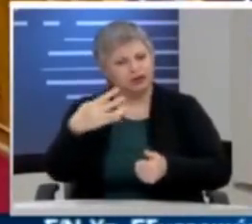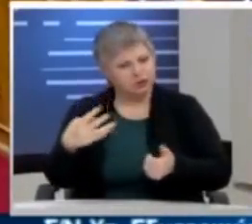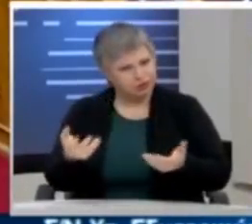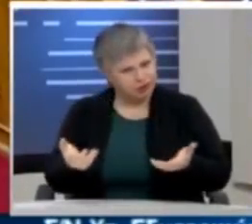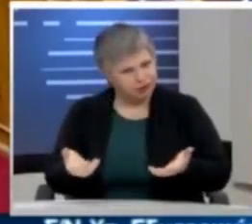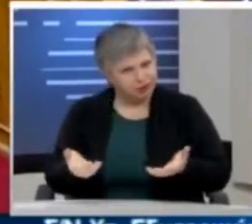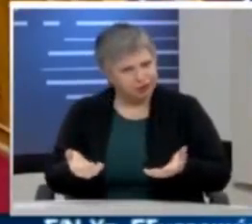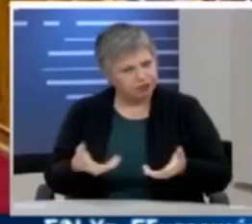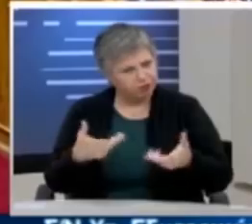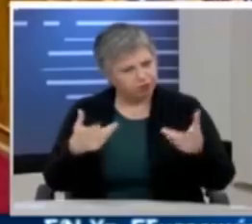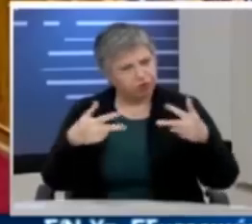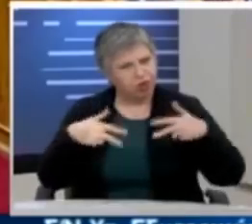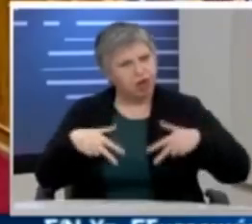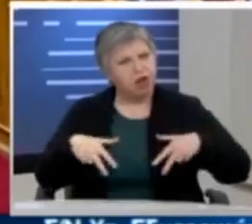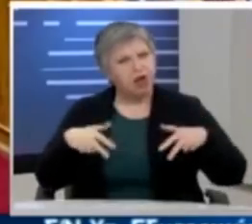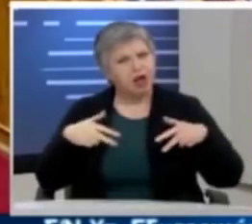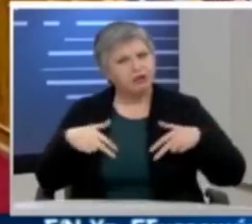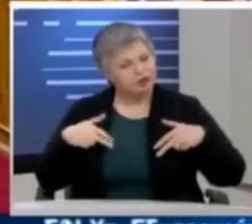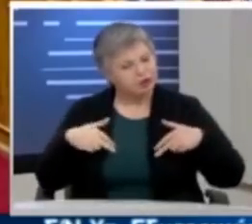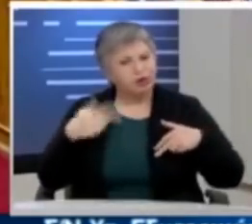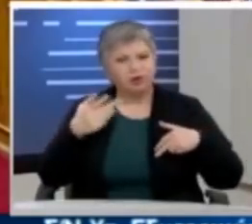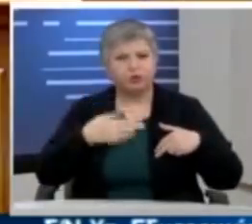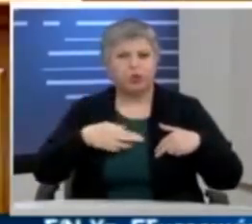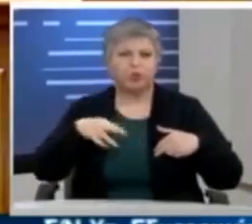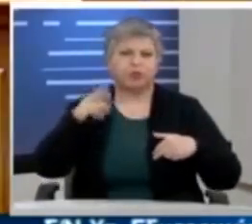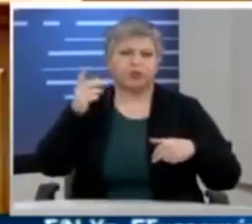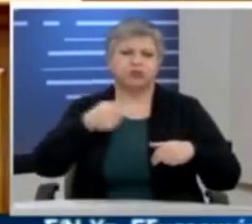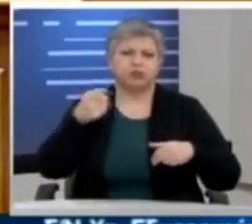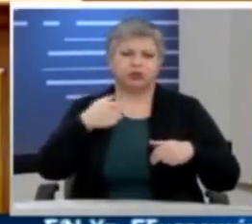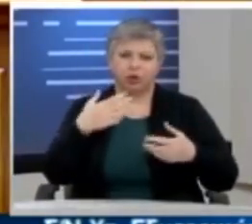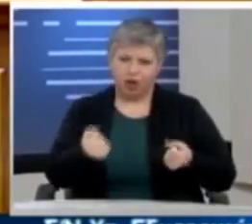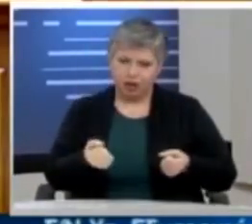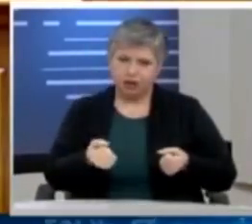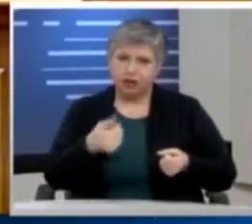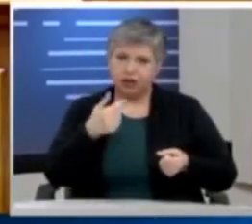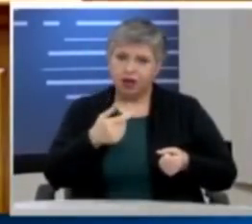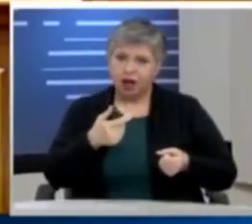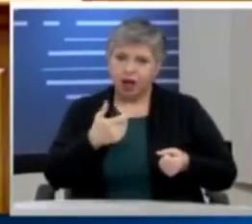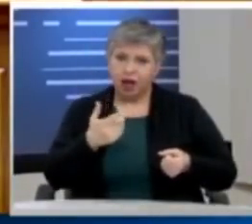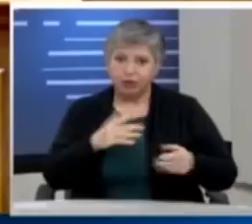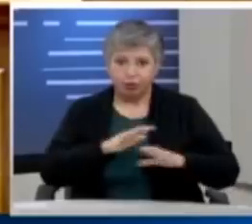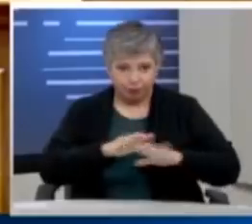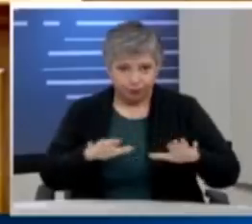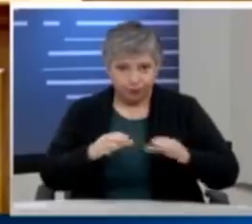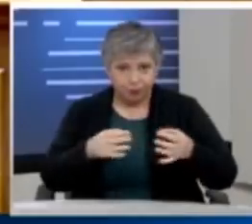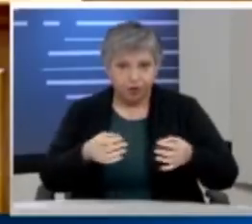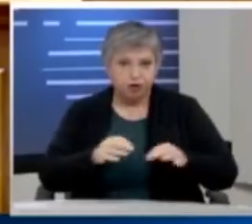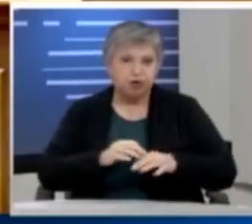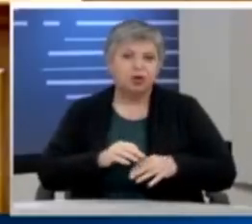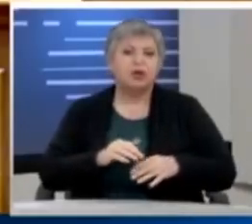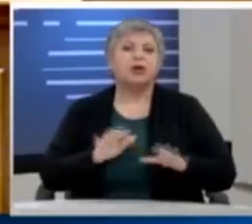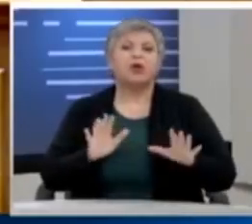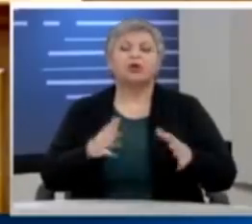της κυβέρνησης ΣΥΡΙΖΑ, της κυβερνητικής πλειοψηφίας, δεν σταματάτε εδώ όμως. Η αμηχανία σας και